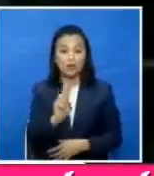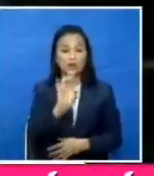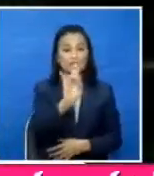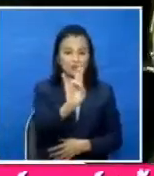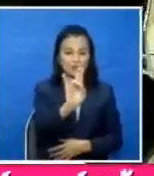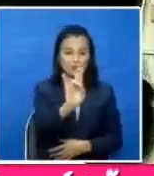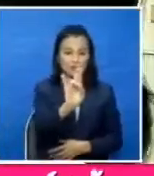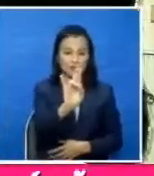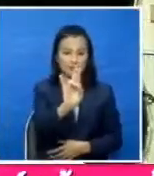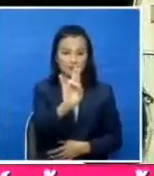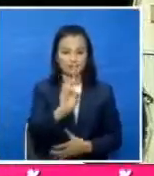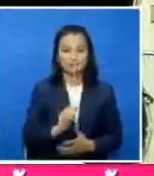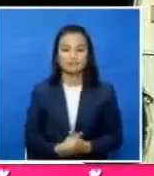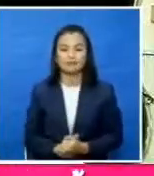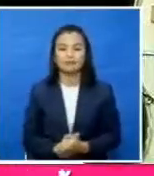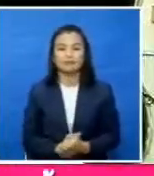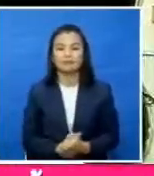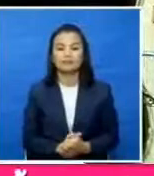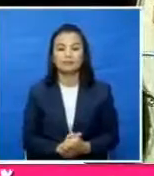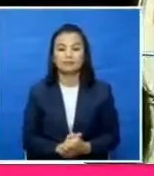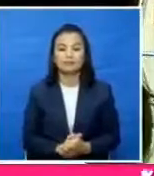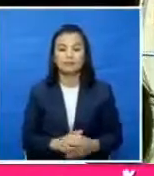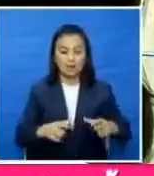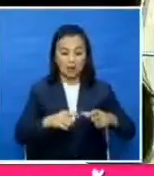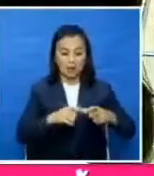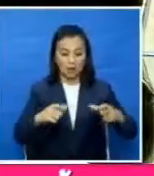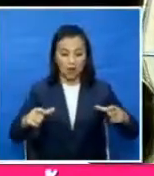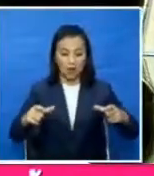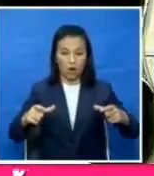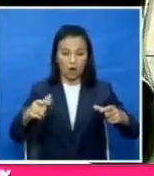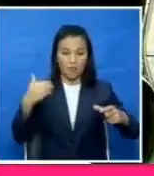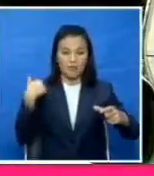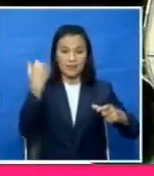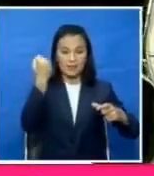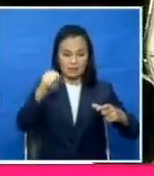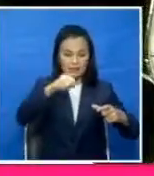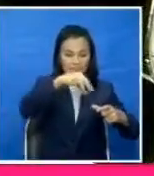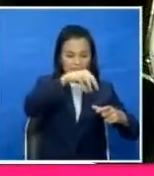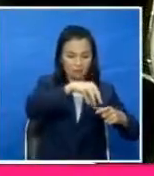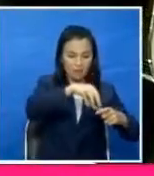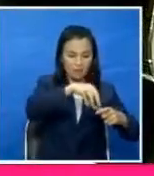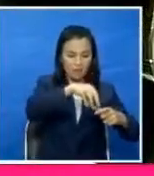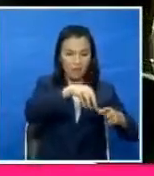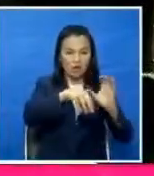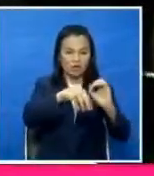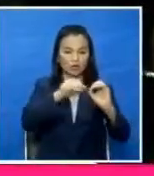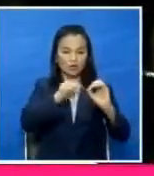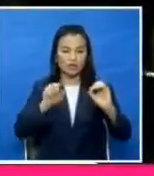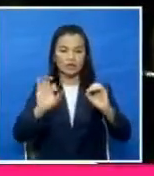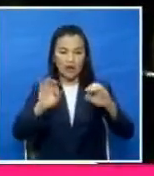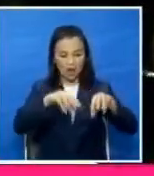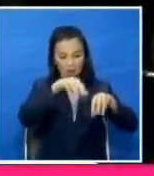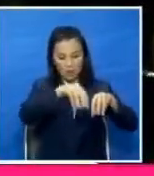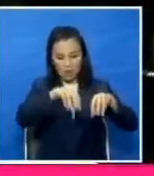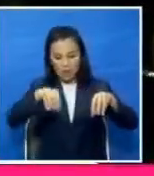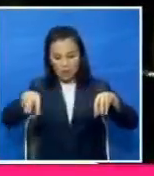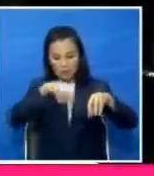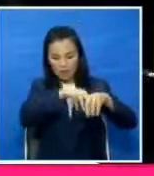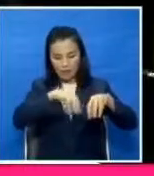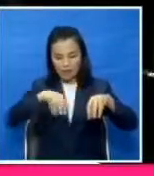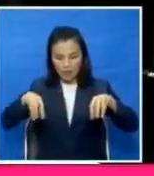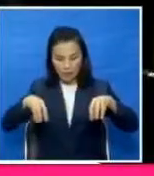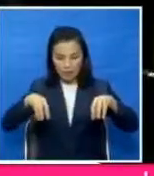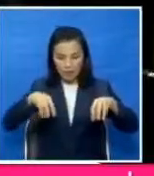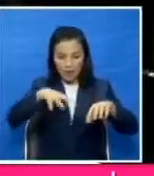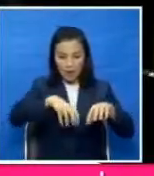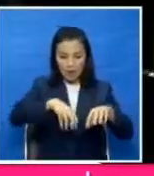ะคะโดยในกล่องจะบรรจุลูกบอลยางกล่องละ10ลูกมีหมายเลข0ถึงหมายเลข9ตามลำดับเมื่อจับได้หมายเลขใดก็